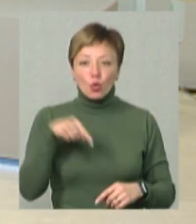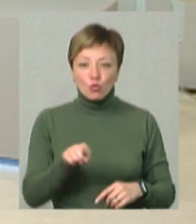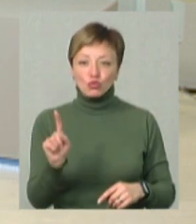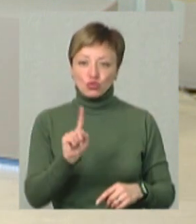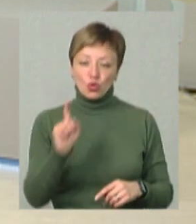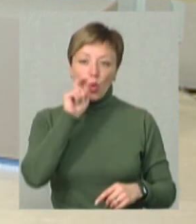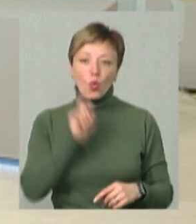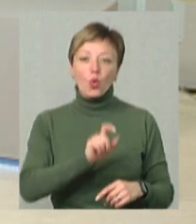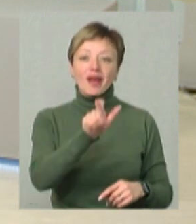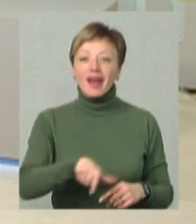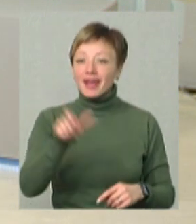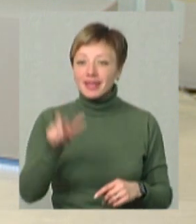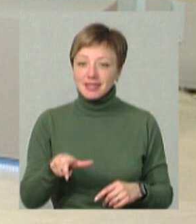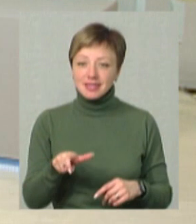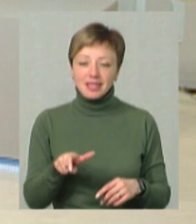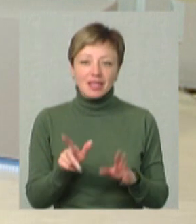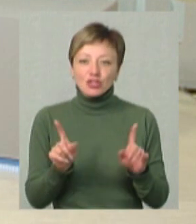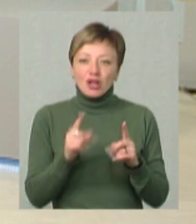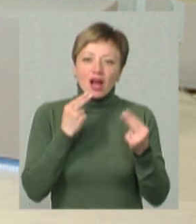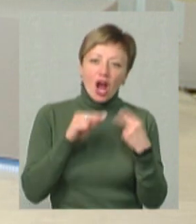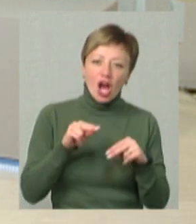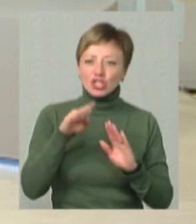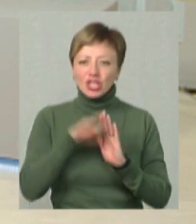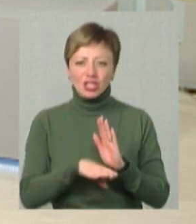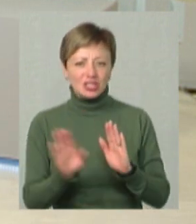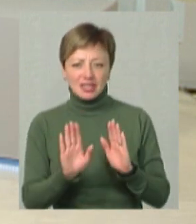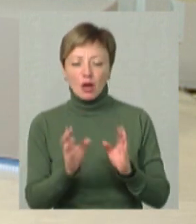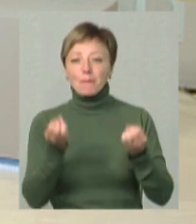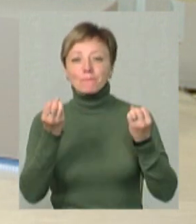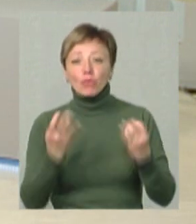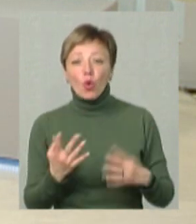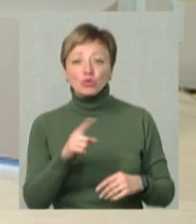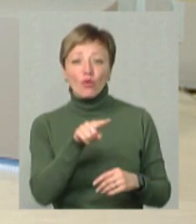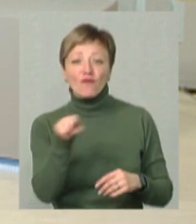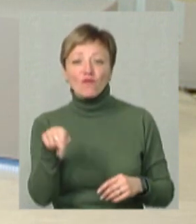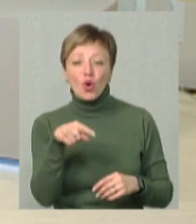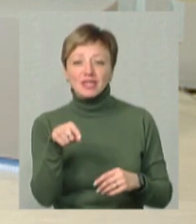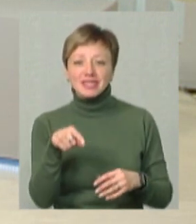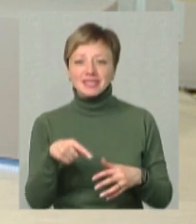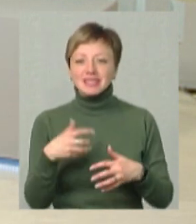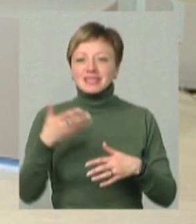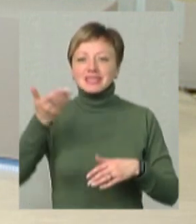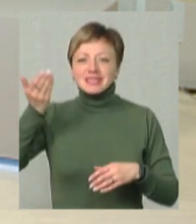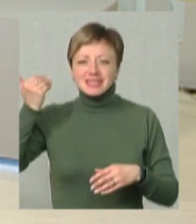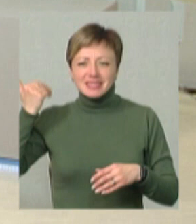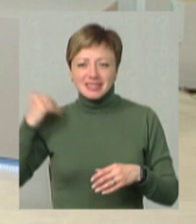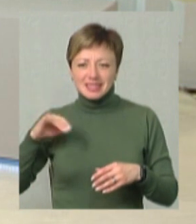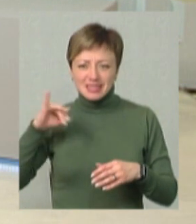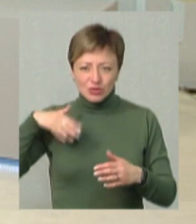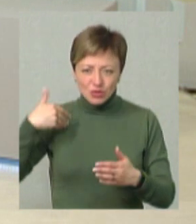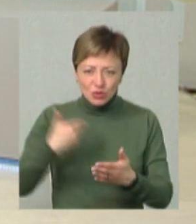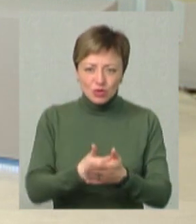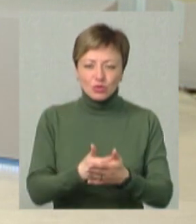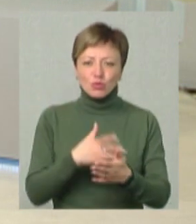українці, не тому що вони чимось кращі, гірші, просто вони з середньовіччя